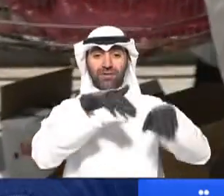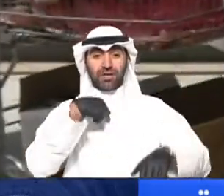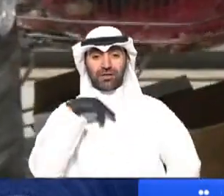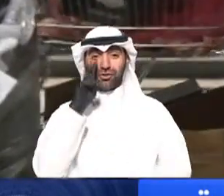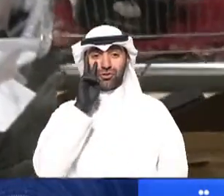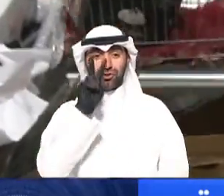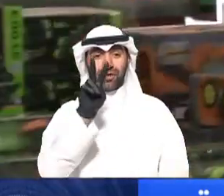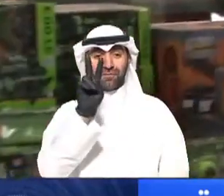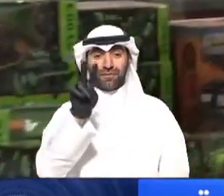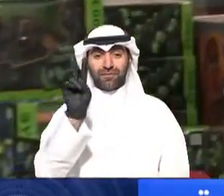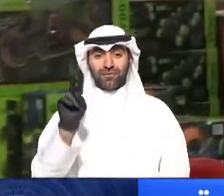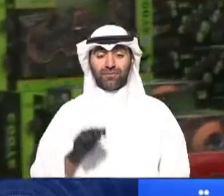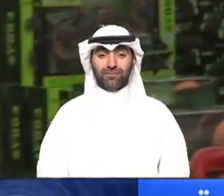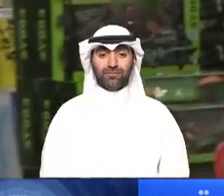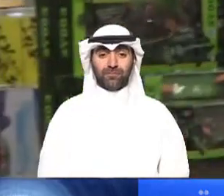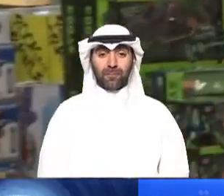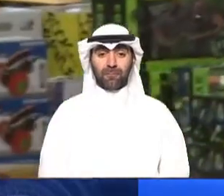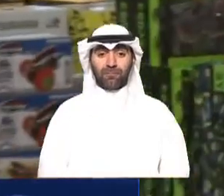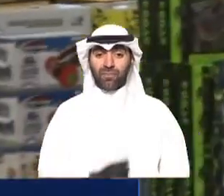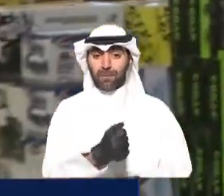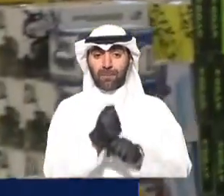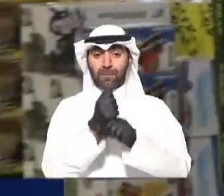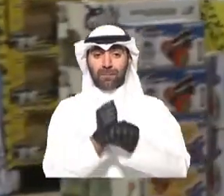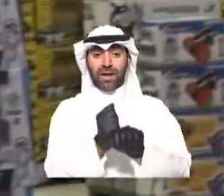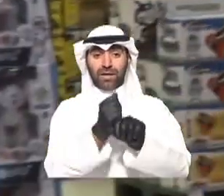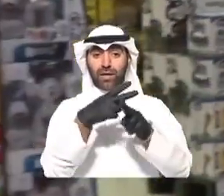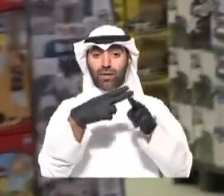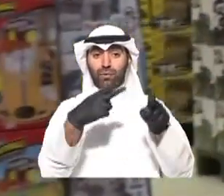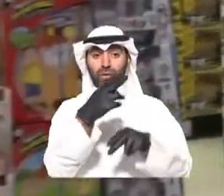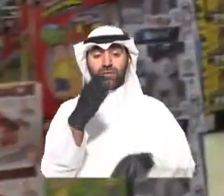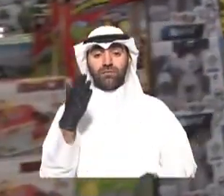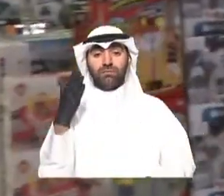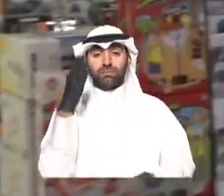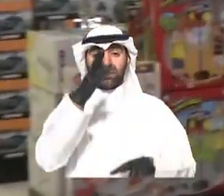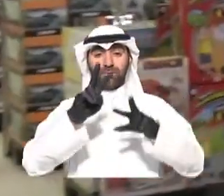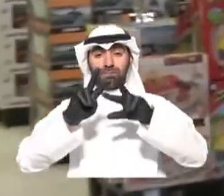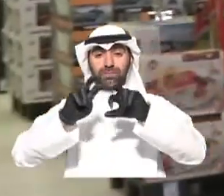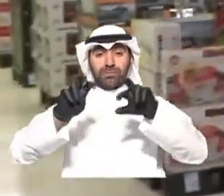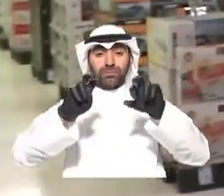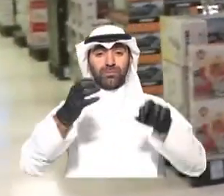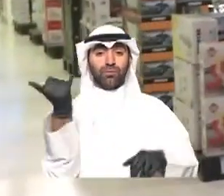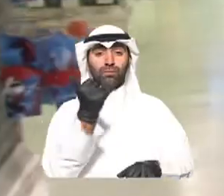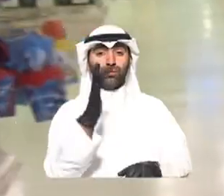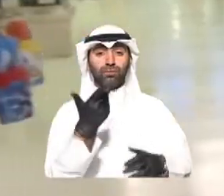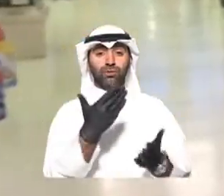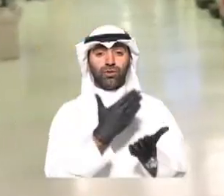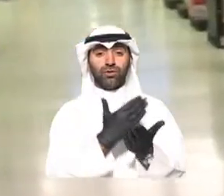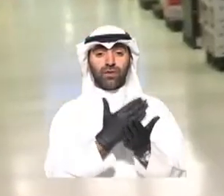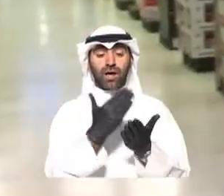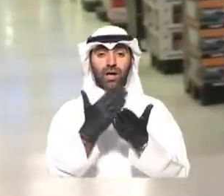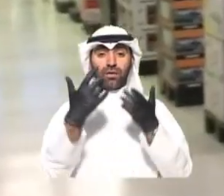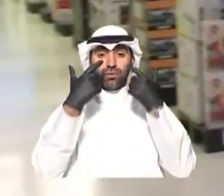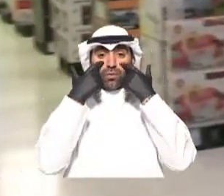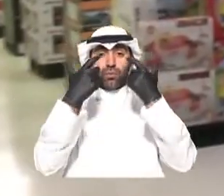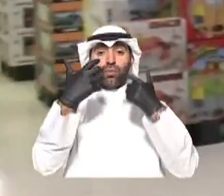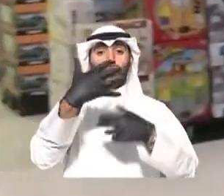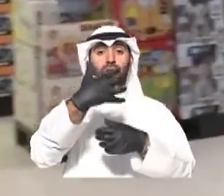من تطبيق كافة الإجراءات الوقائية الصحية في ظل تداعيات كوفيد-19. نواف الشراكي، تلفزيون دولة الكويت.